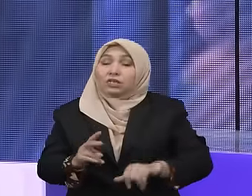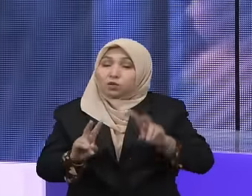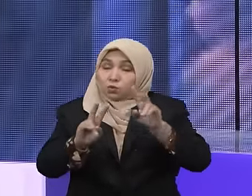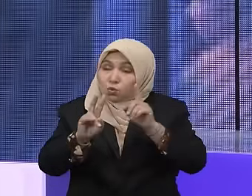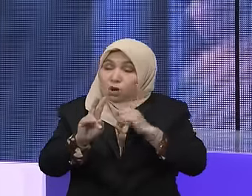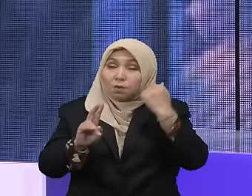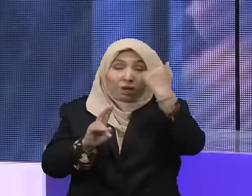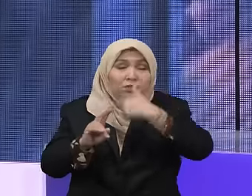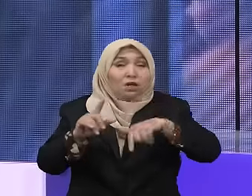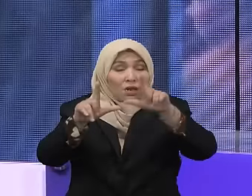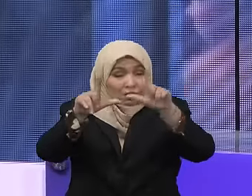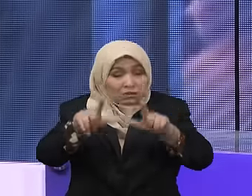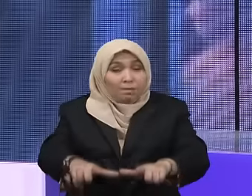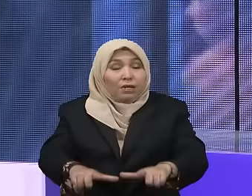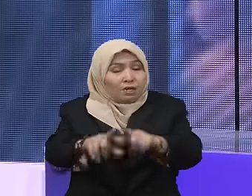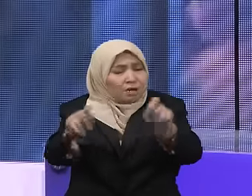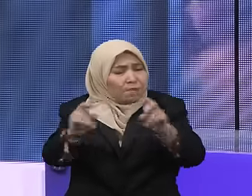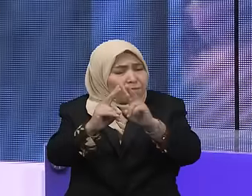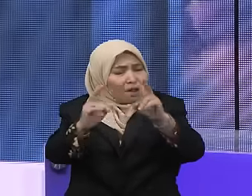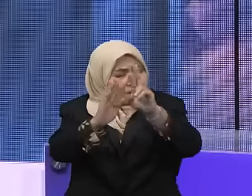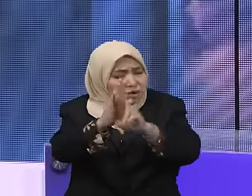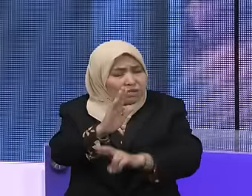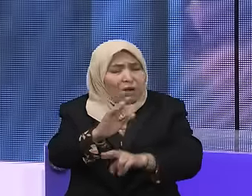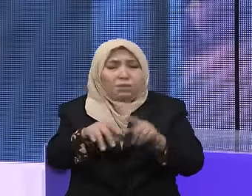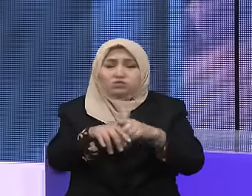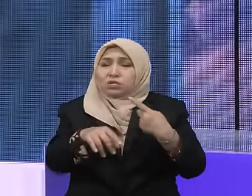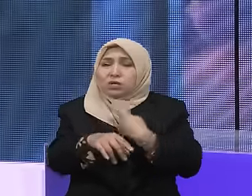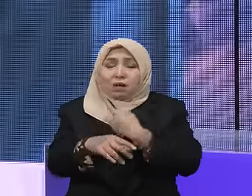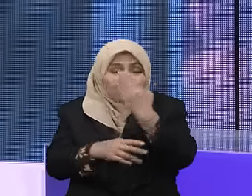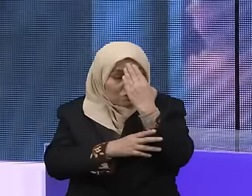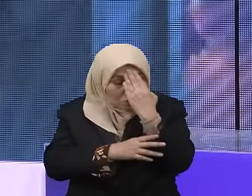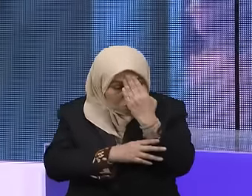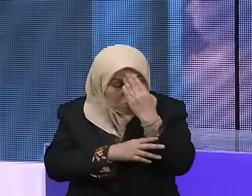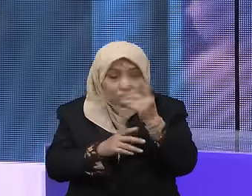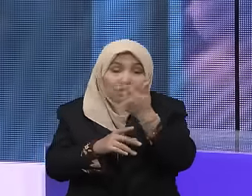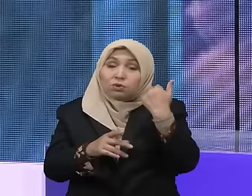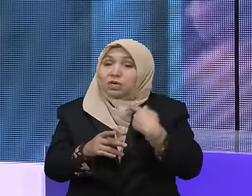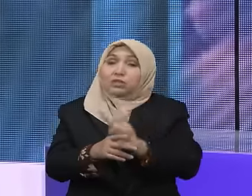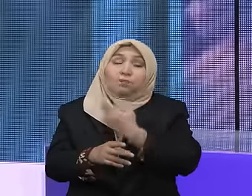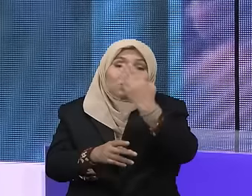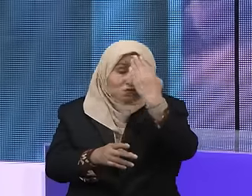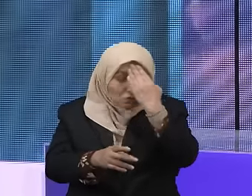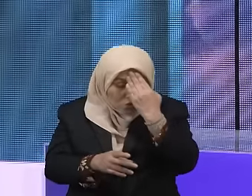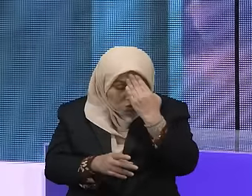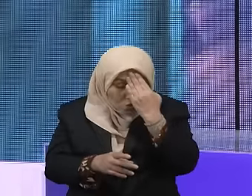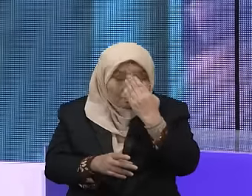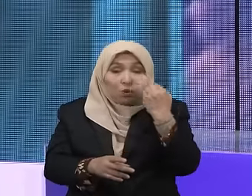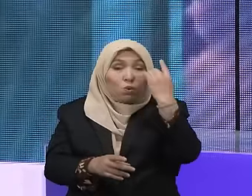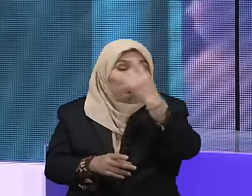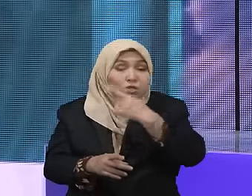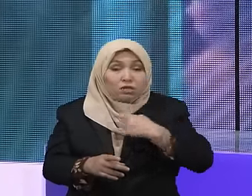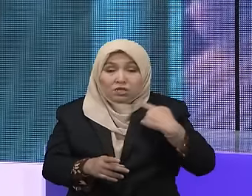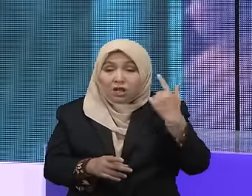kita sanggup untuk diletakkan pada tempat yang paling rendah, iaitu ketika kita bersujud. Ya. Iaitu sebabnya, bila kita bersujud, kita wajah tu